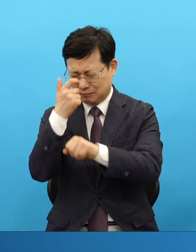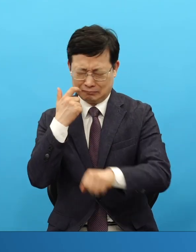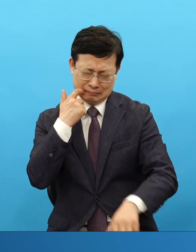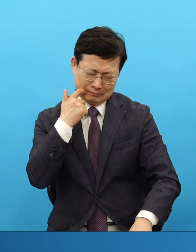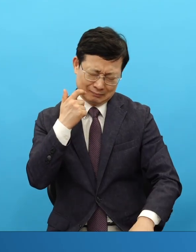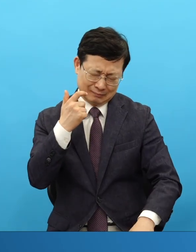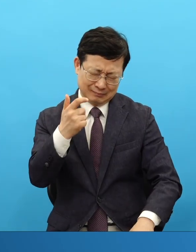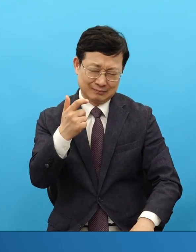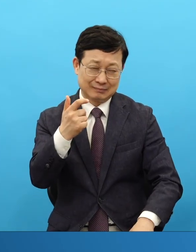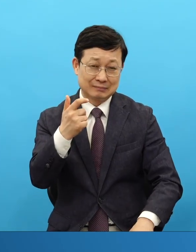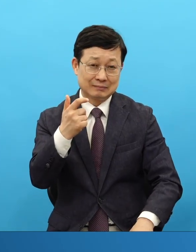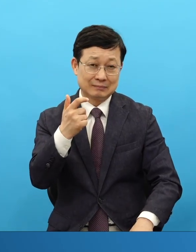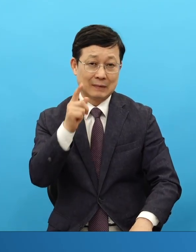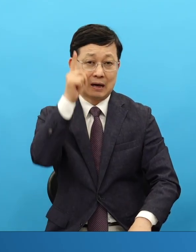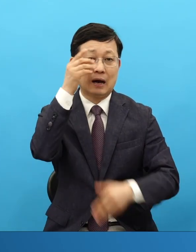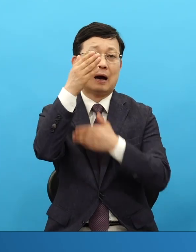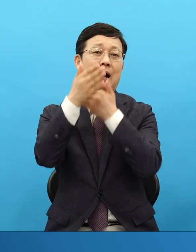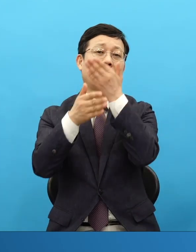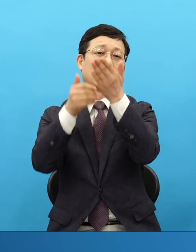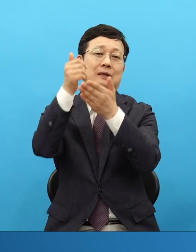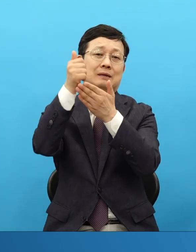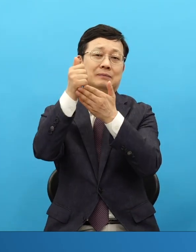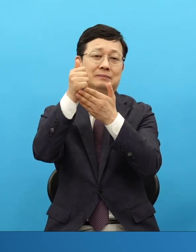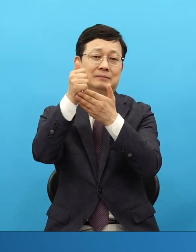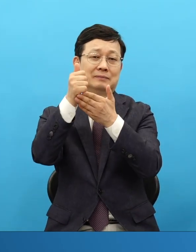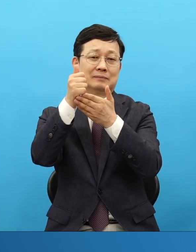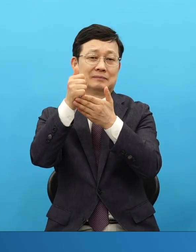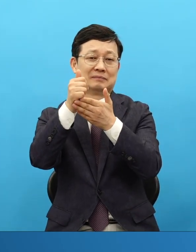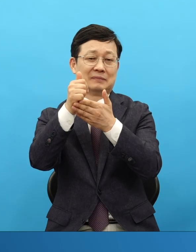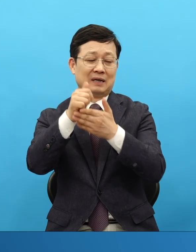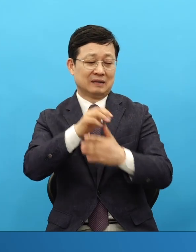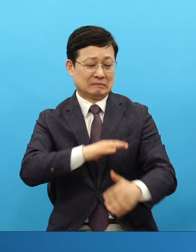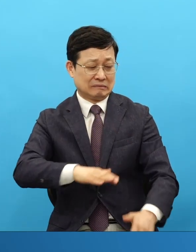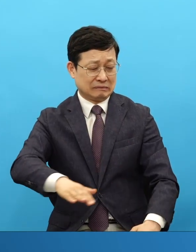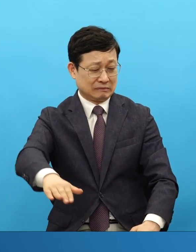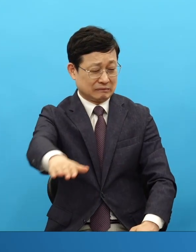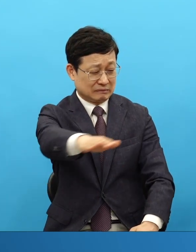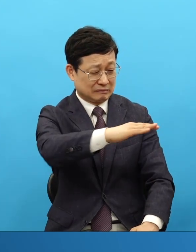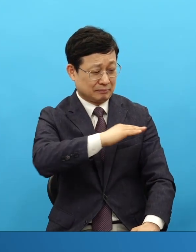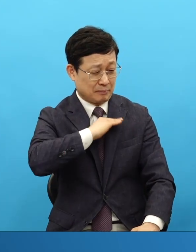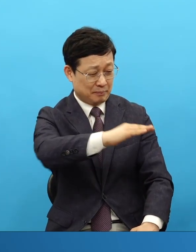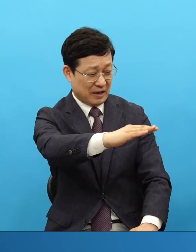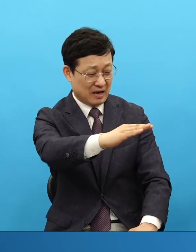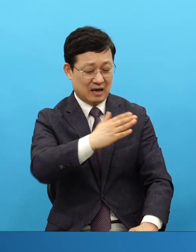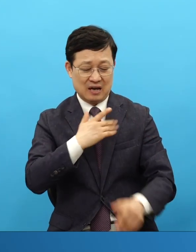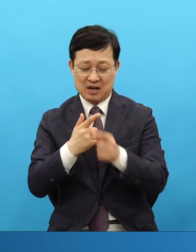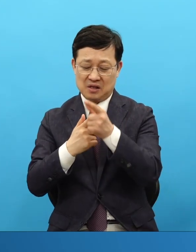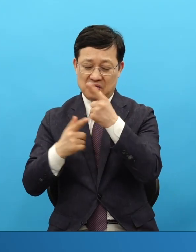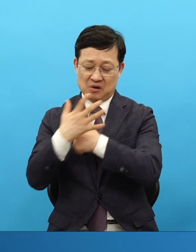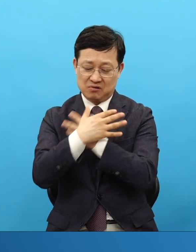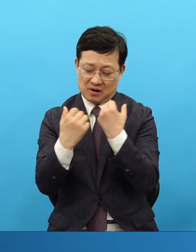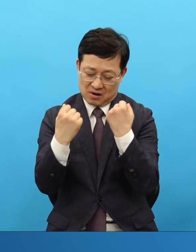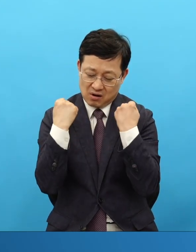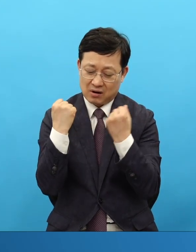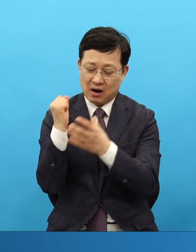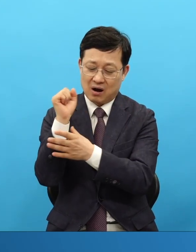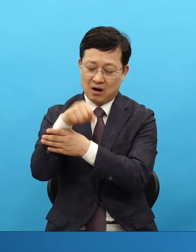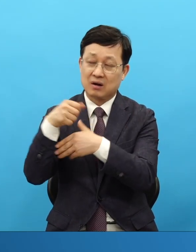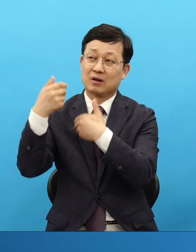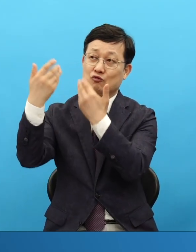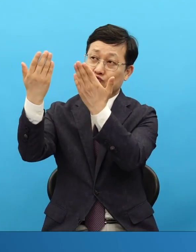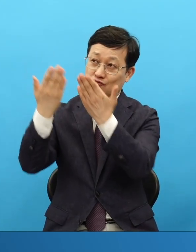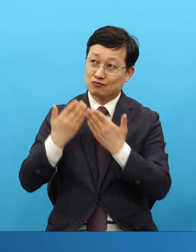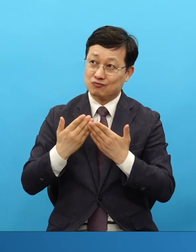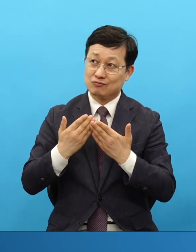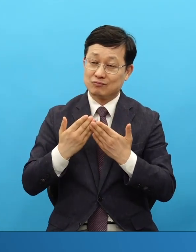했는데 하나님은 그 사람들보다 육신 건강을 더 많이 주고요. I did this and God gave me more of the physical health and